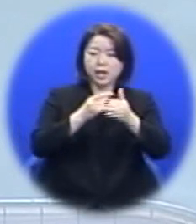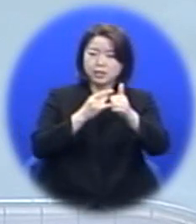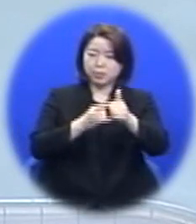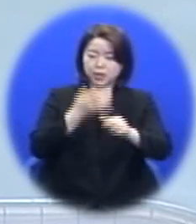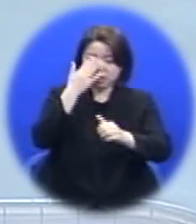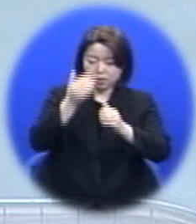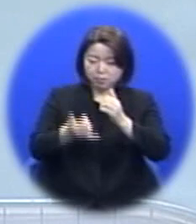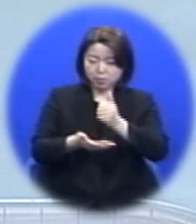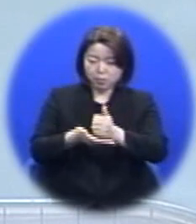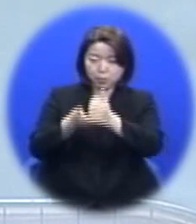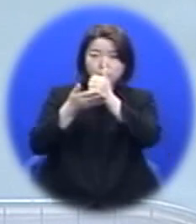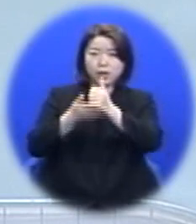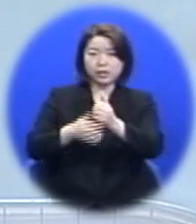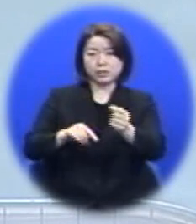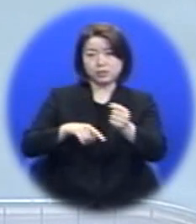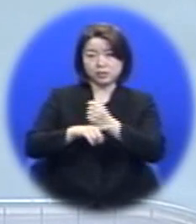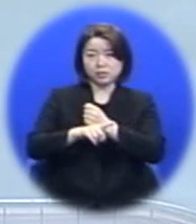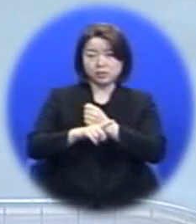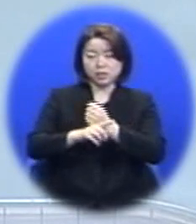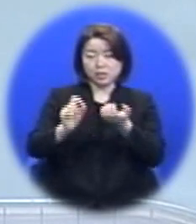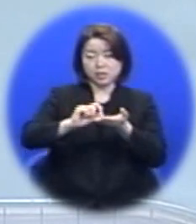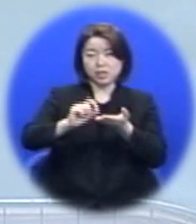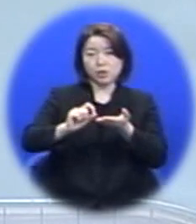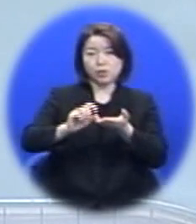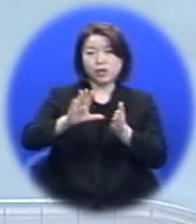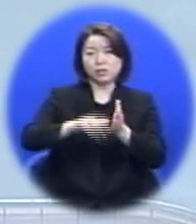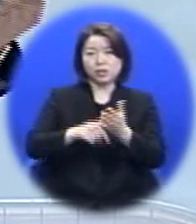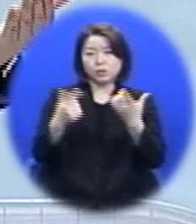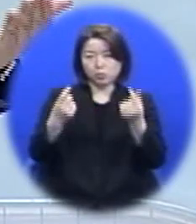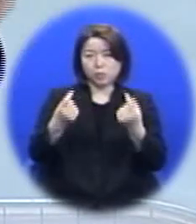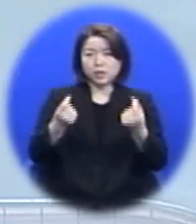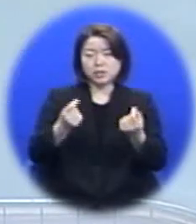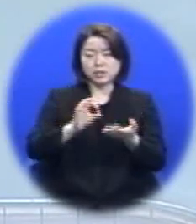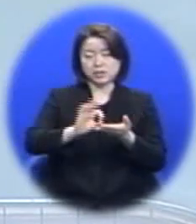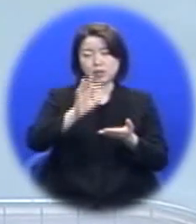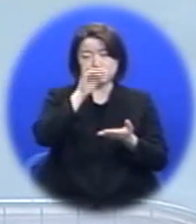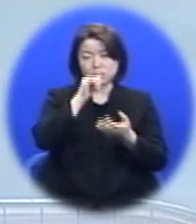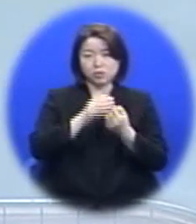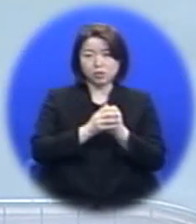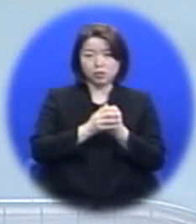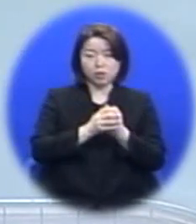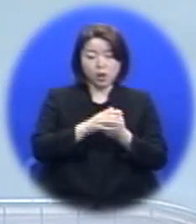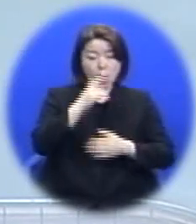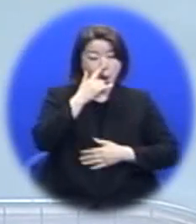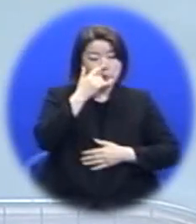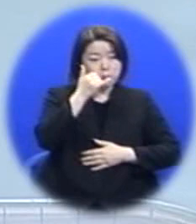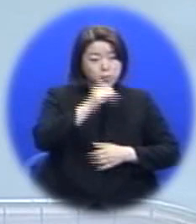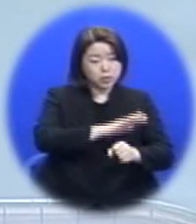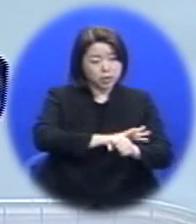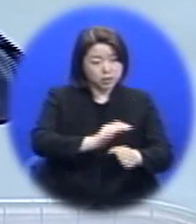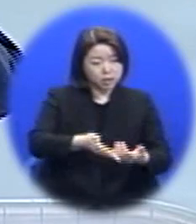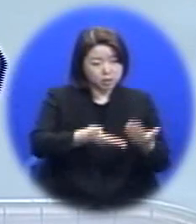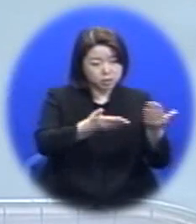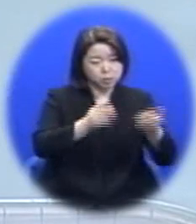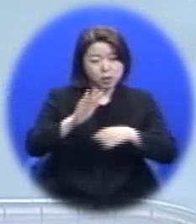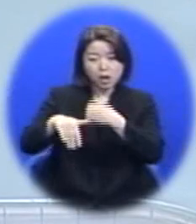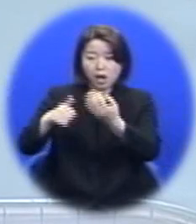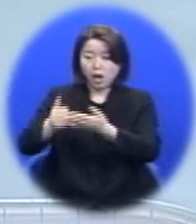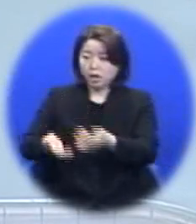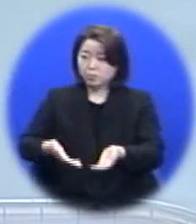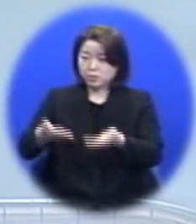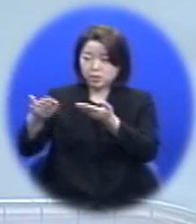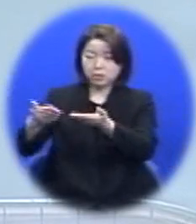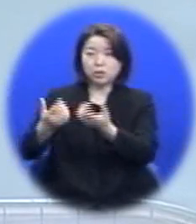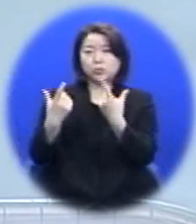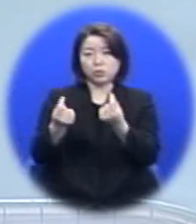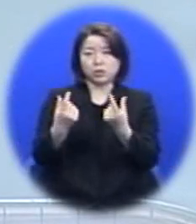씁니다. 부모님에게 하는 것과 하나님께 하는 것을 하나님은 같이 받으신다는 겁니다. 그렇기 때문에 부모님을